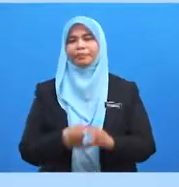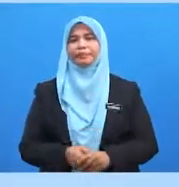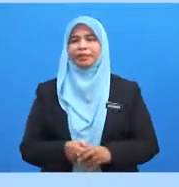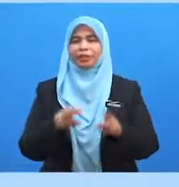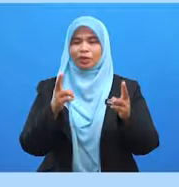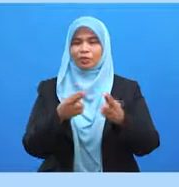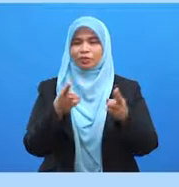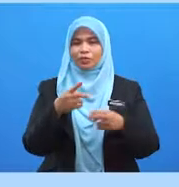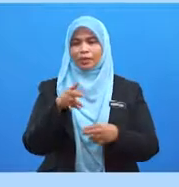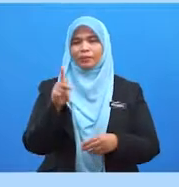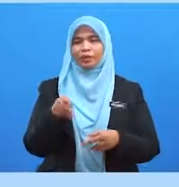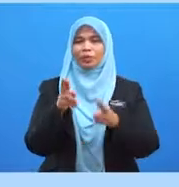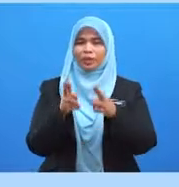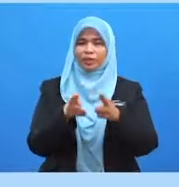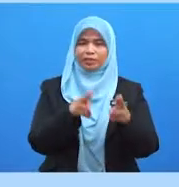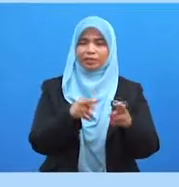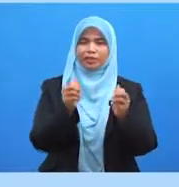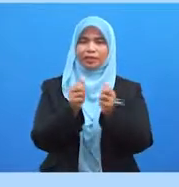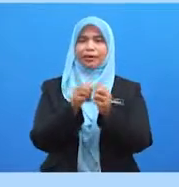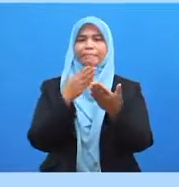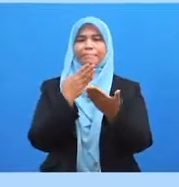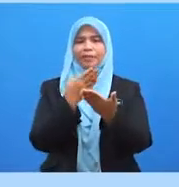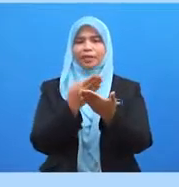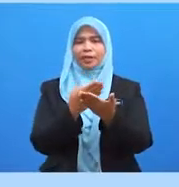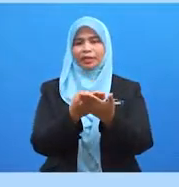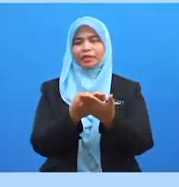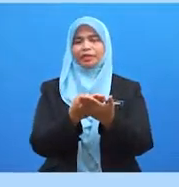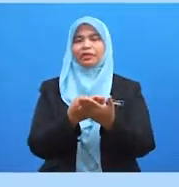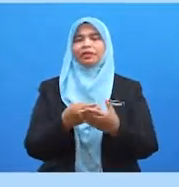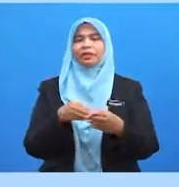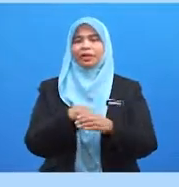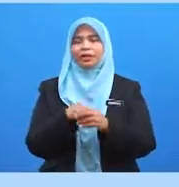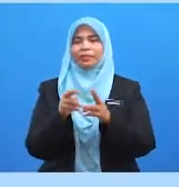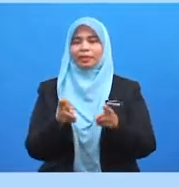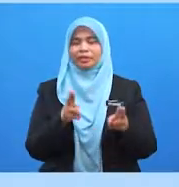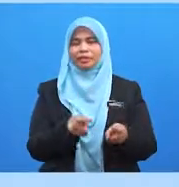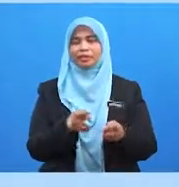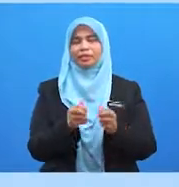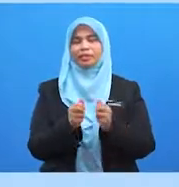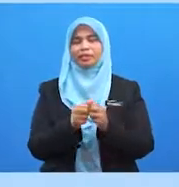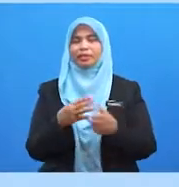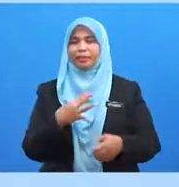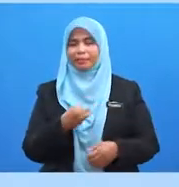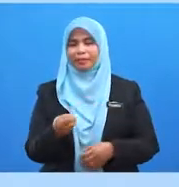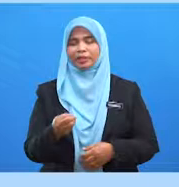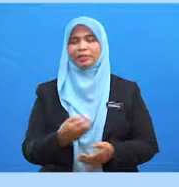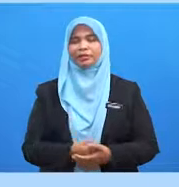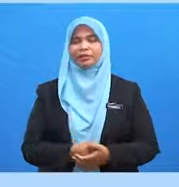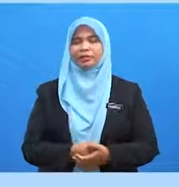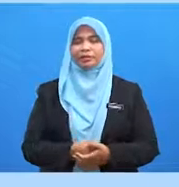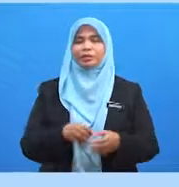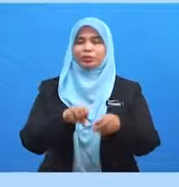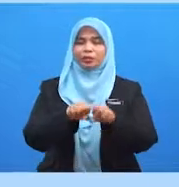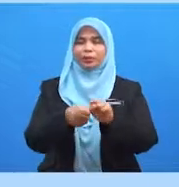Usahawan perlu merancang dengan teliti dalam merancang dan mengagih keperluan sumber perniagaan